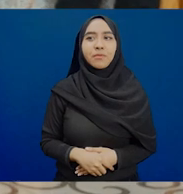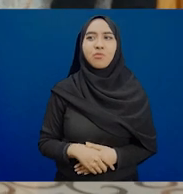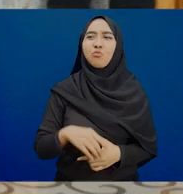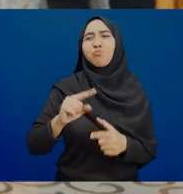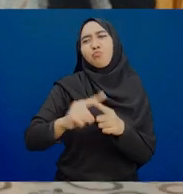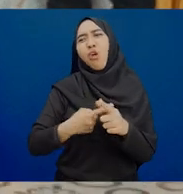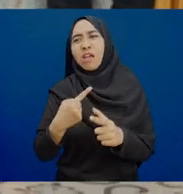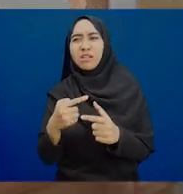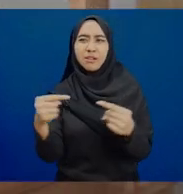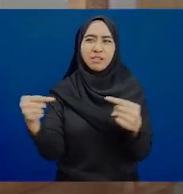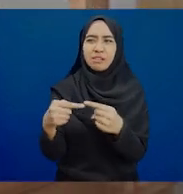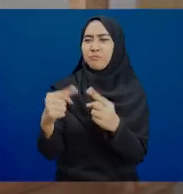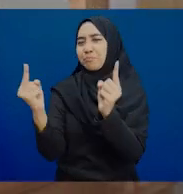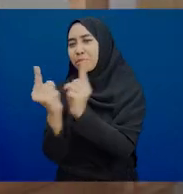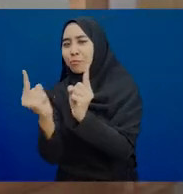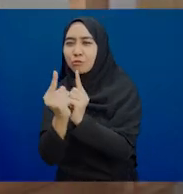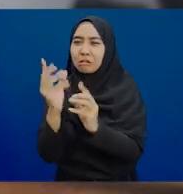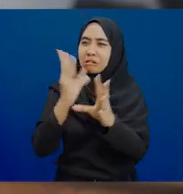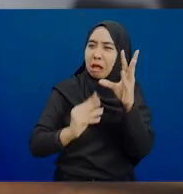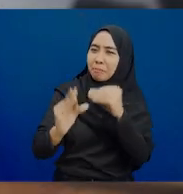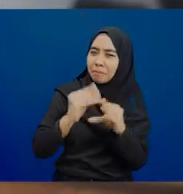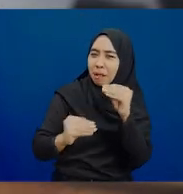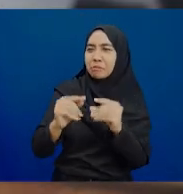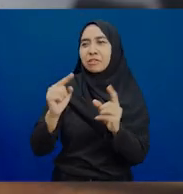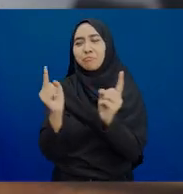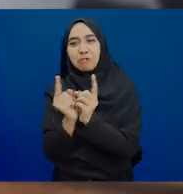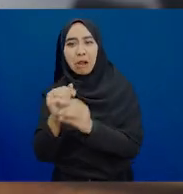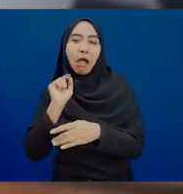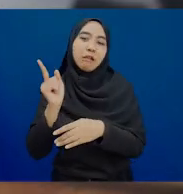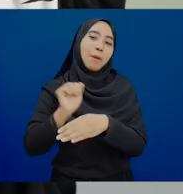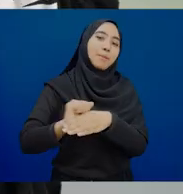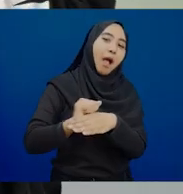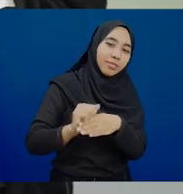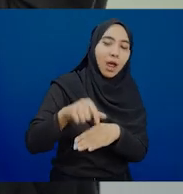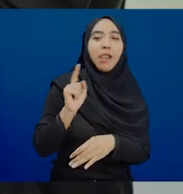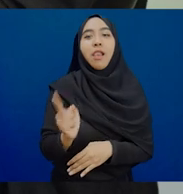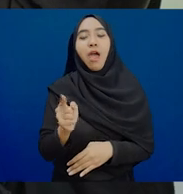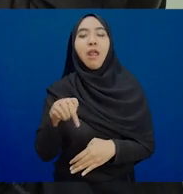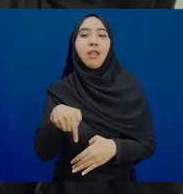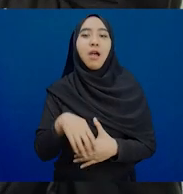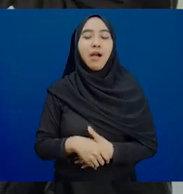Setiap bulan ada pertemuan rutin. Pelatihan-pelatihan juga ada.